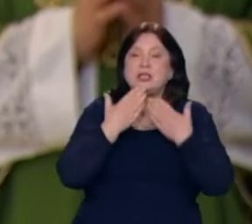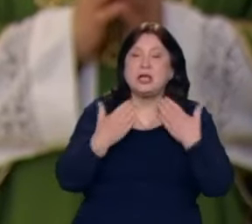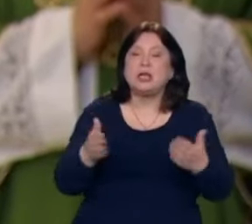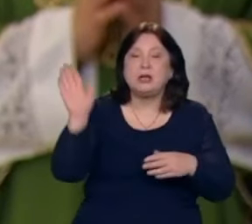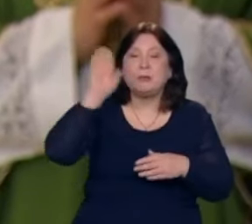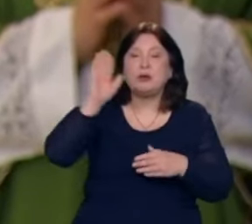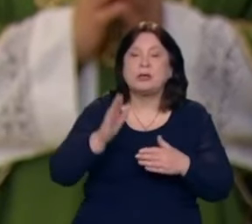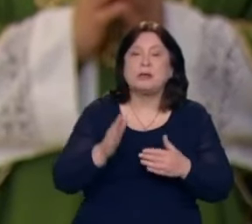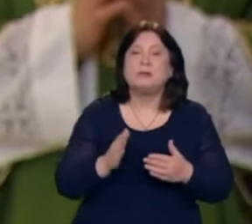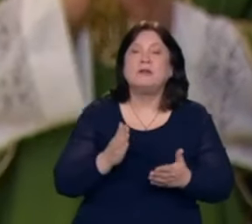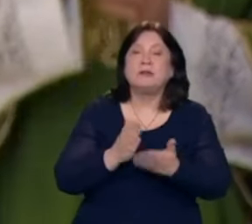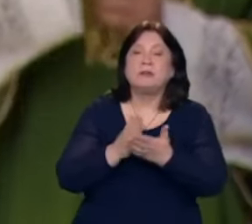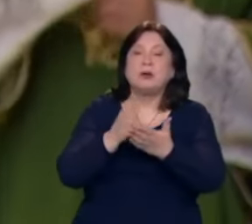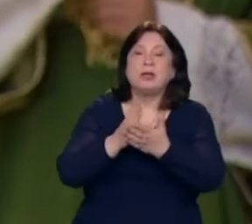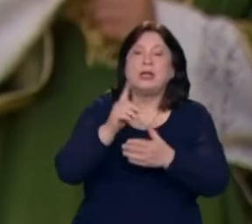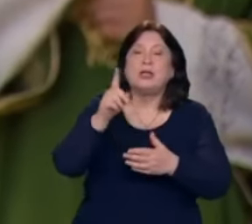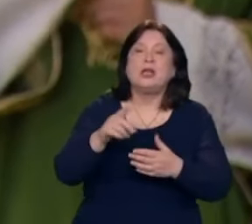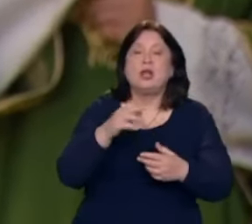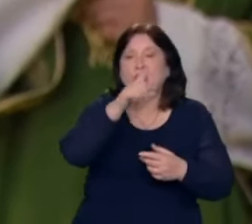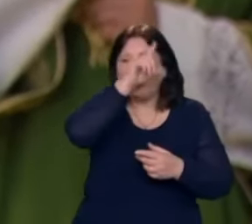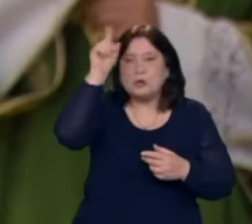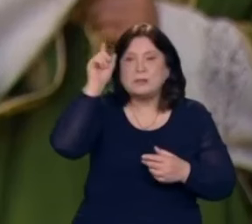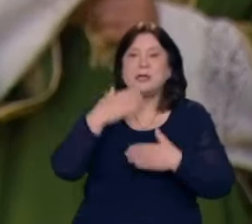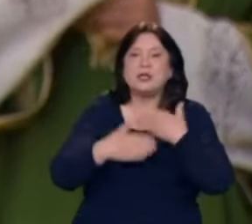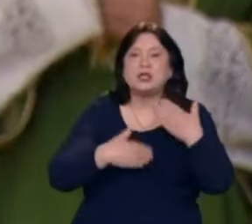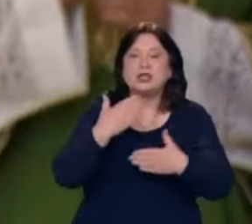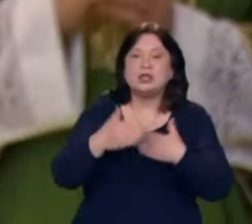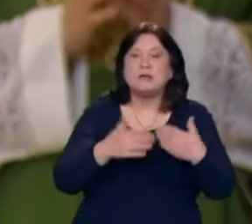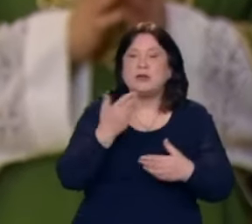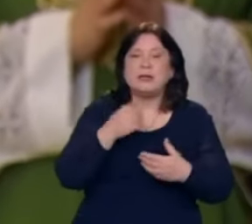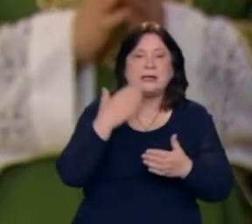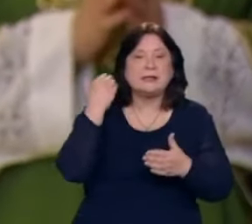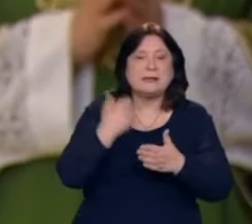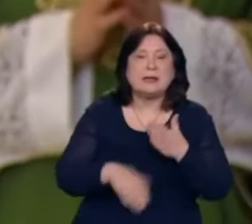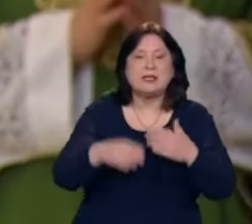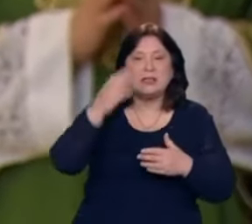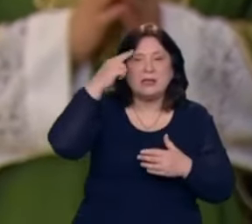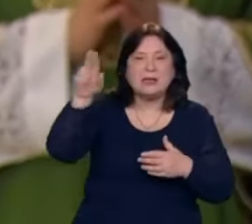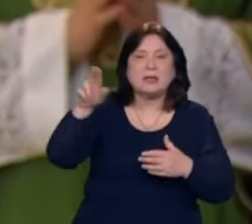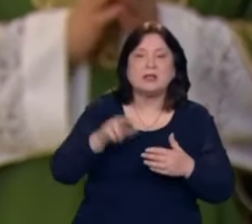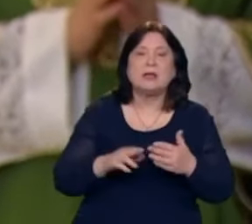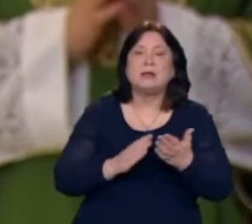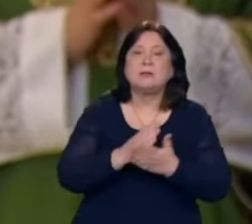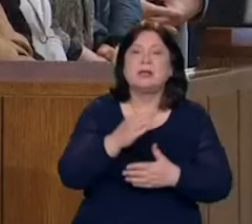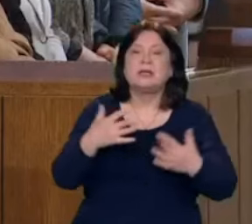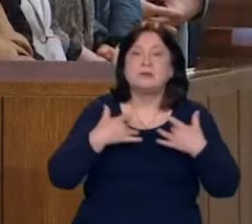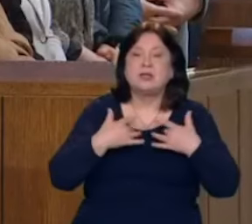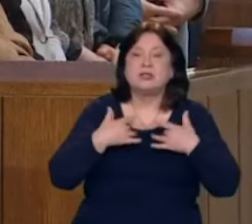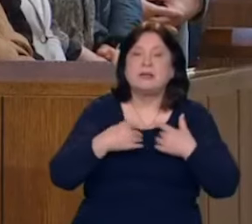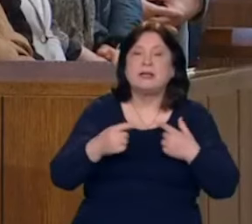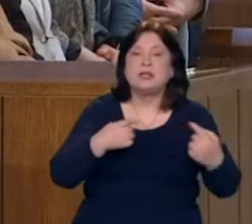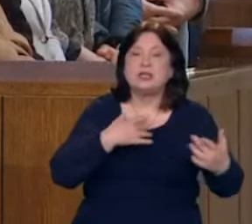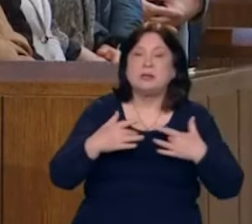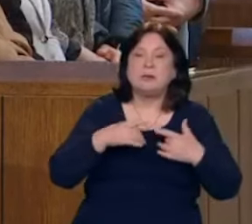ludzkiej życzliwości nigdy nie tracili nadziei wobec przeżywanego cierpienia Ciebie